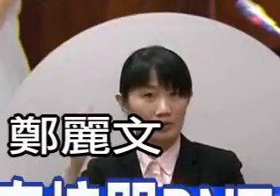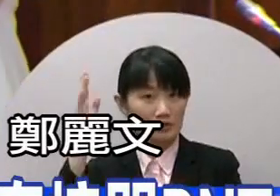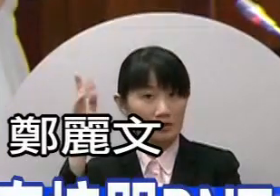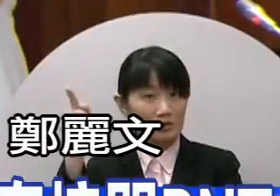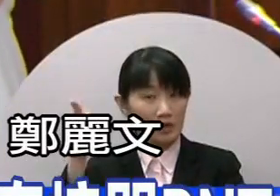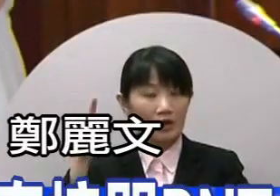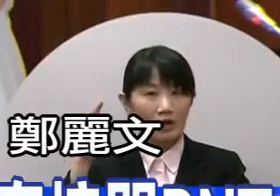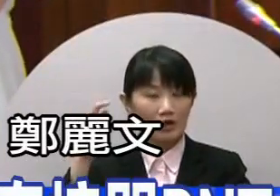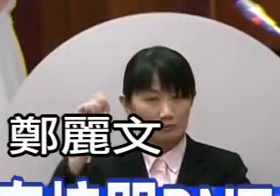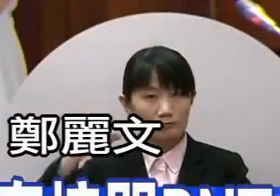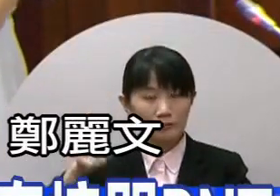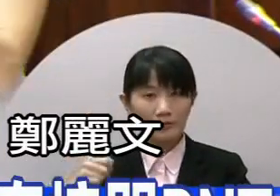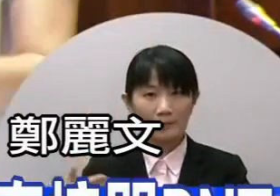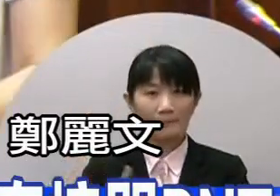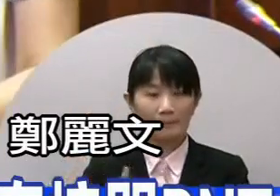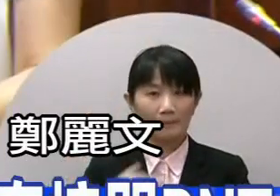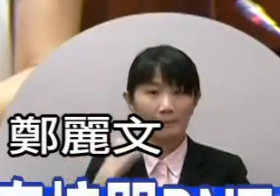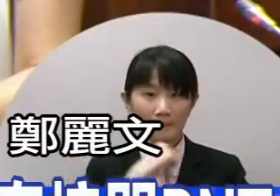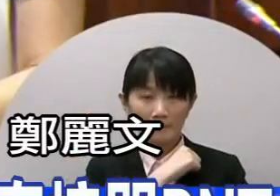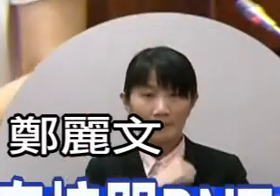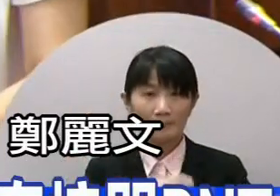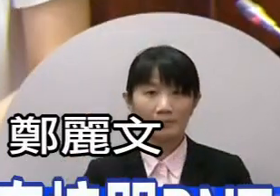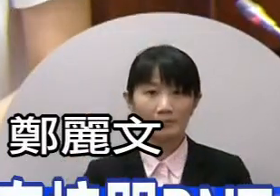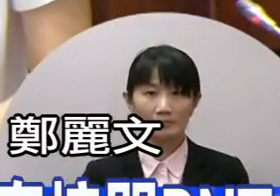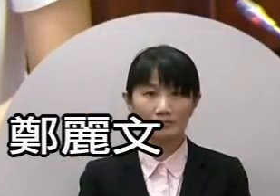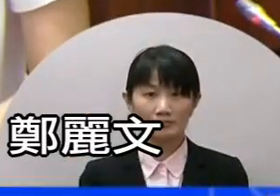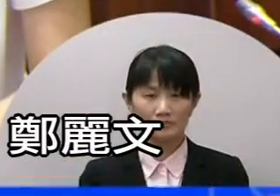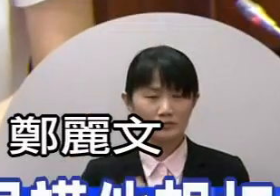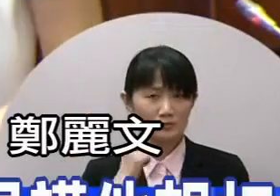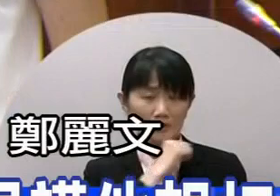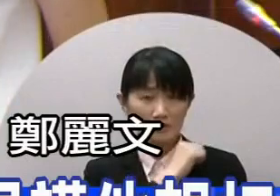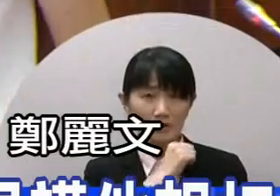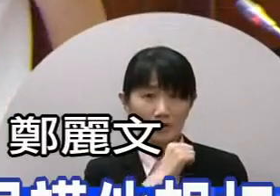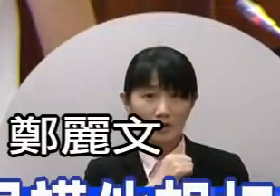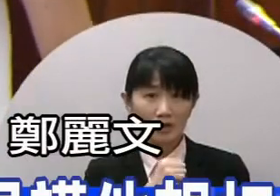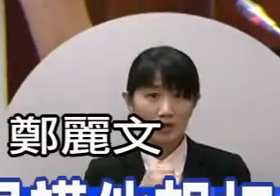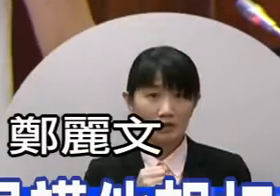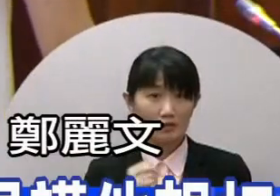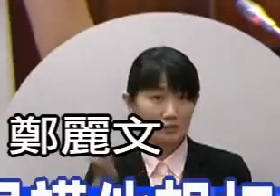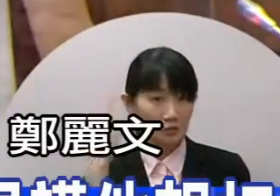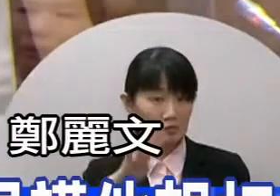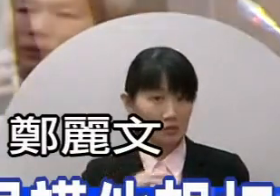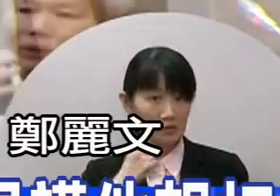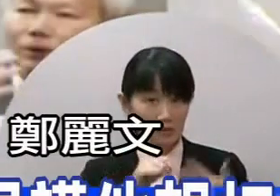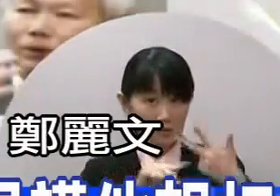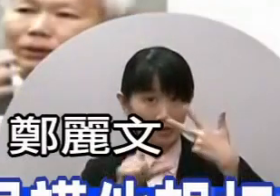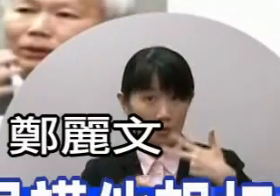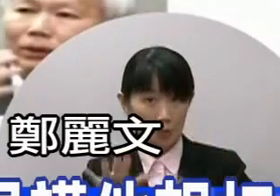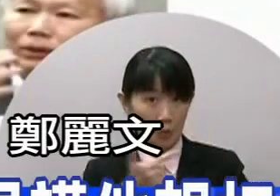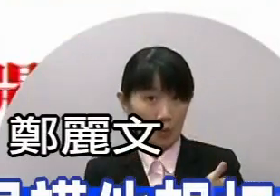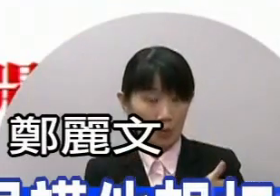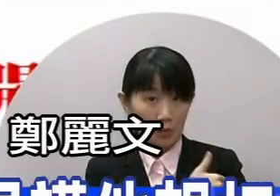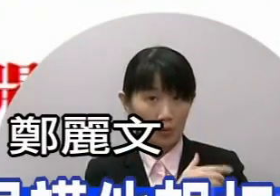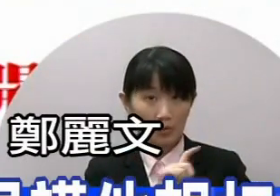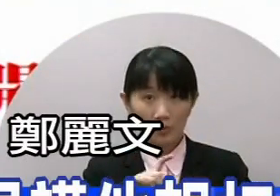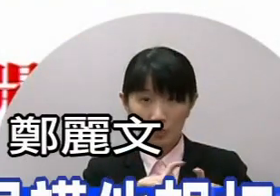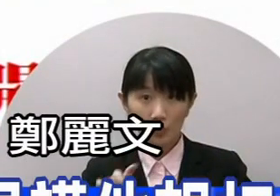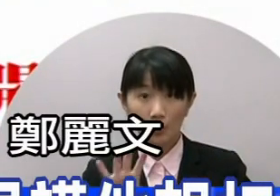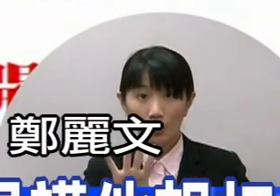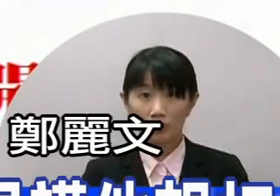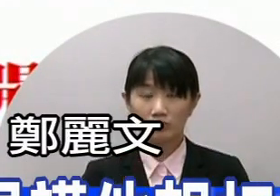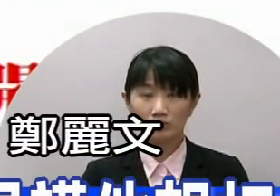意救急台湾，但是台湾七月就有疫苗。 这是两回事，哈，这是两